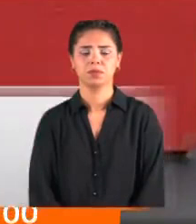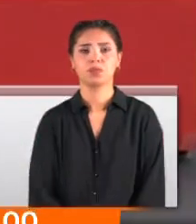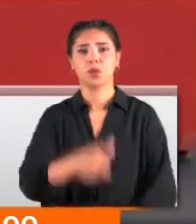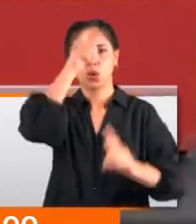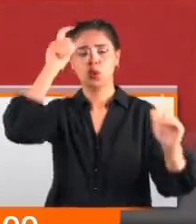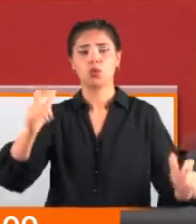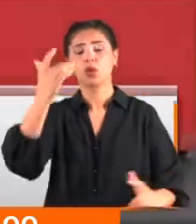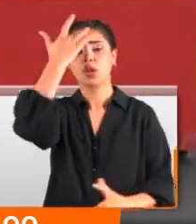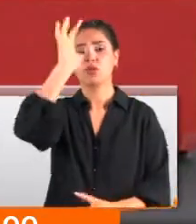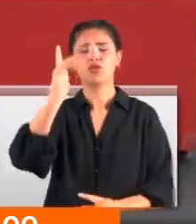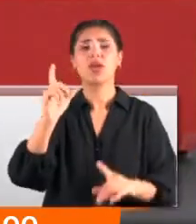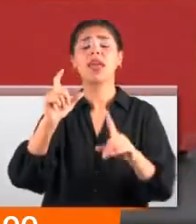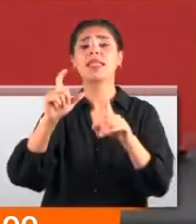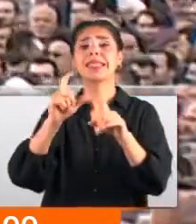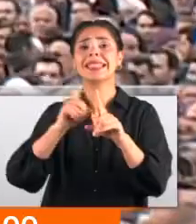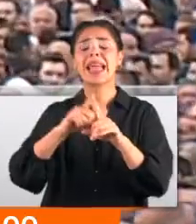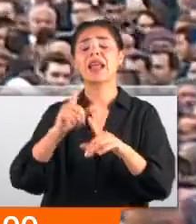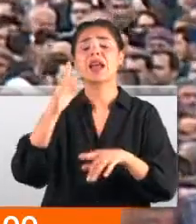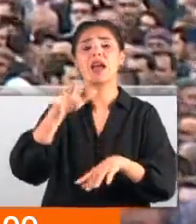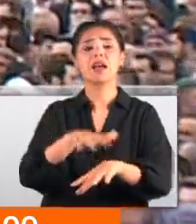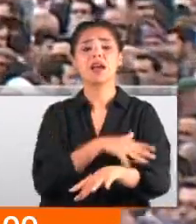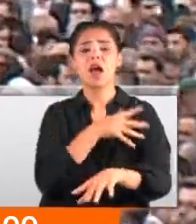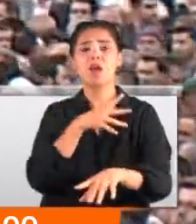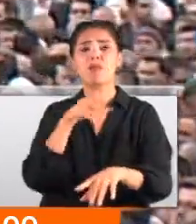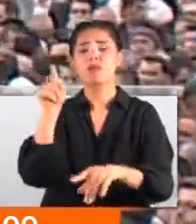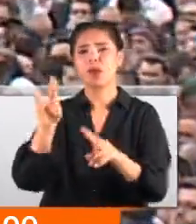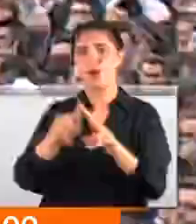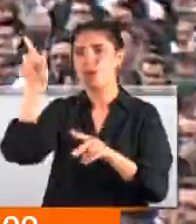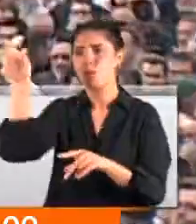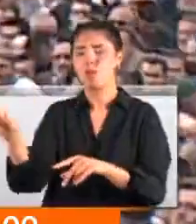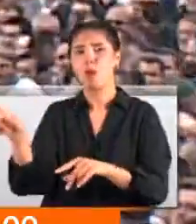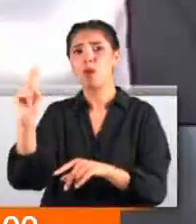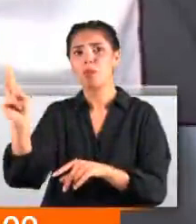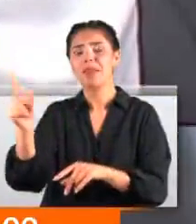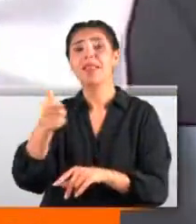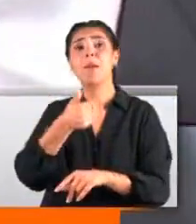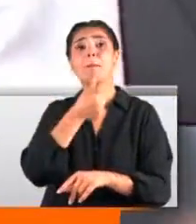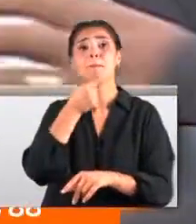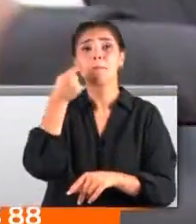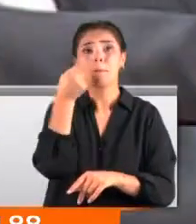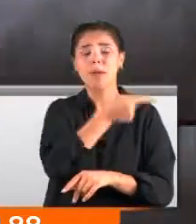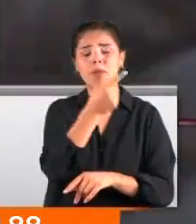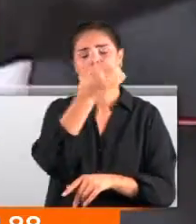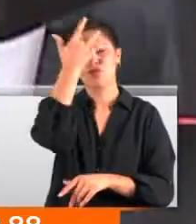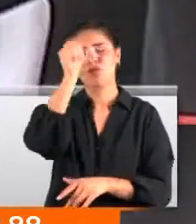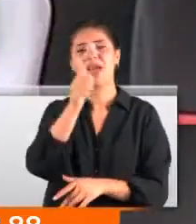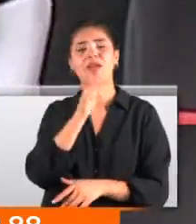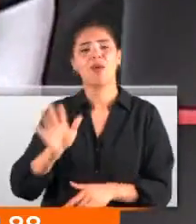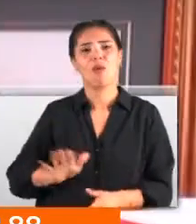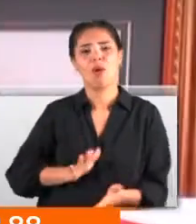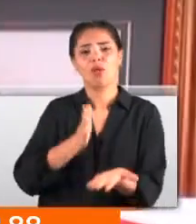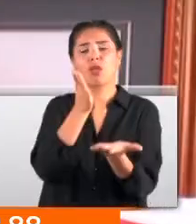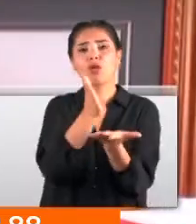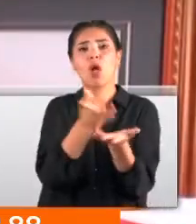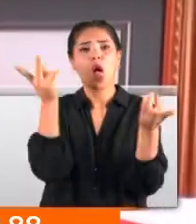Türkiye Şehit Derik Kaymakamı Muhammed Fatih Safi Türk'ün babası Asım Safi Türk'ü şehit oğlunun cenaze töreninde